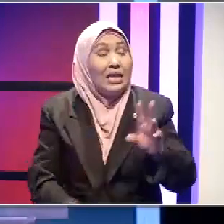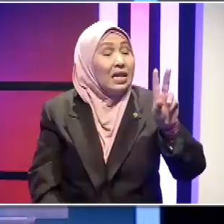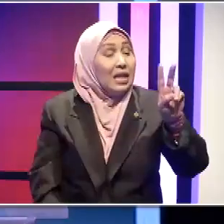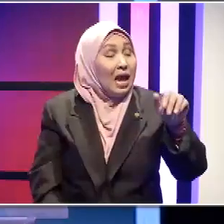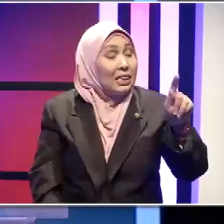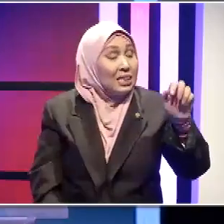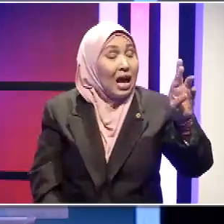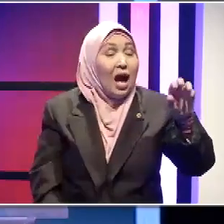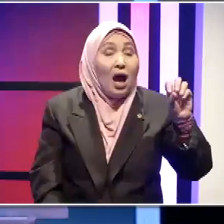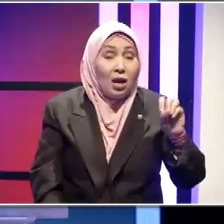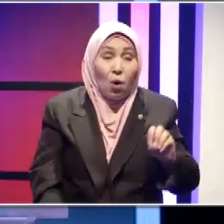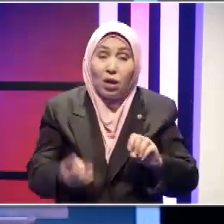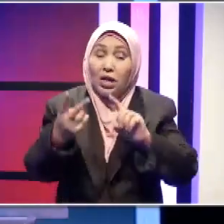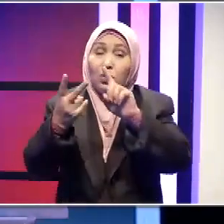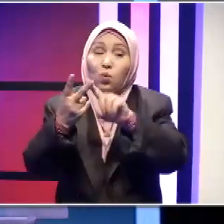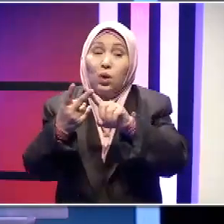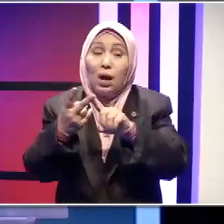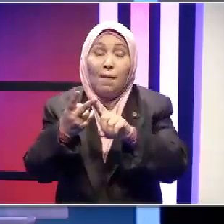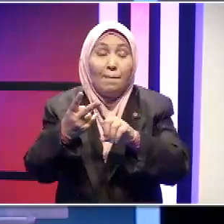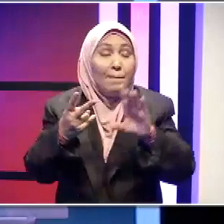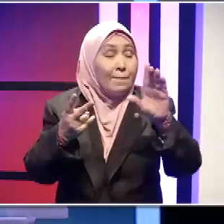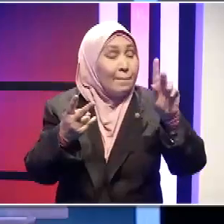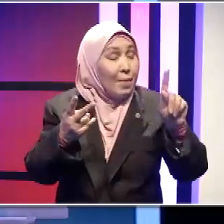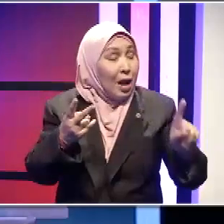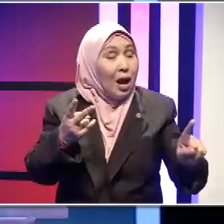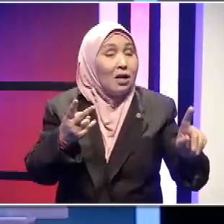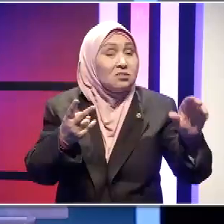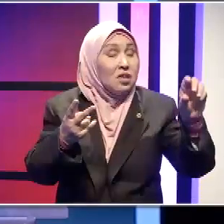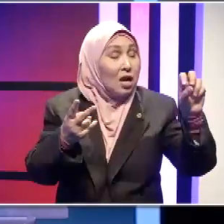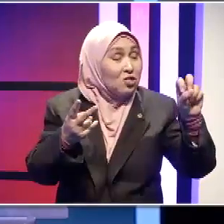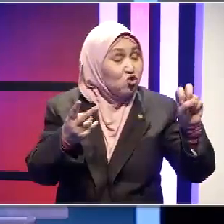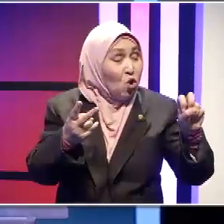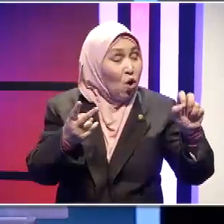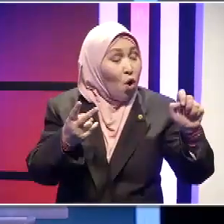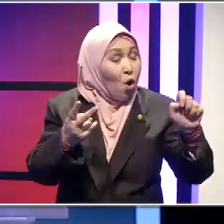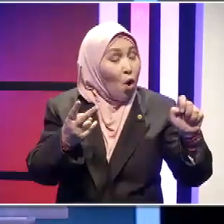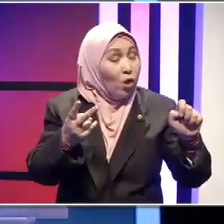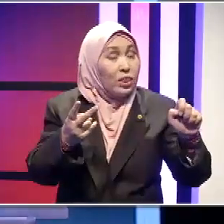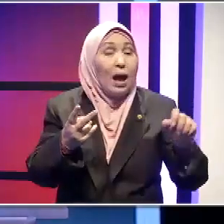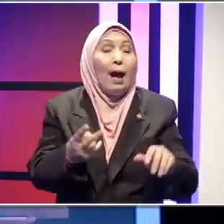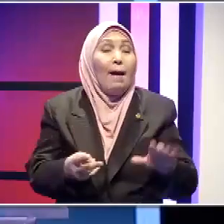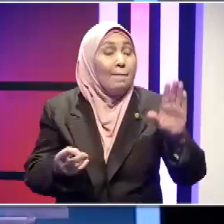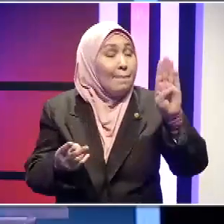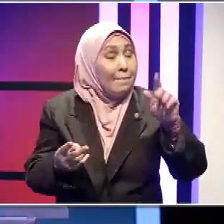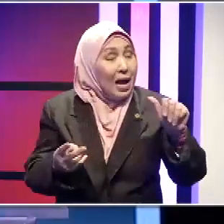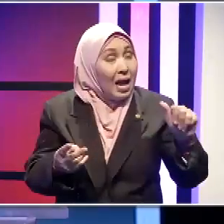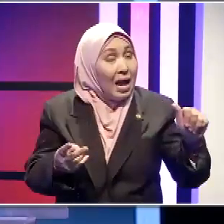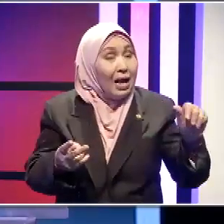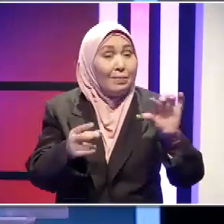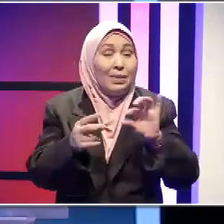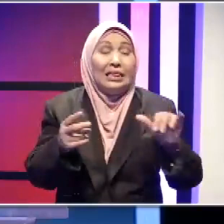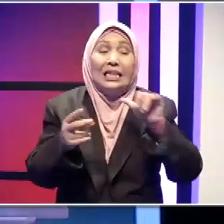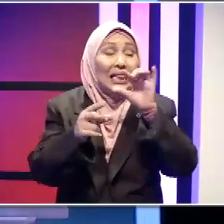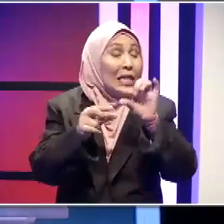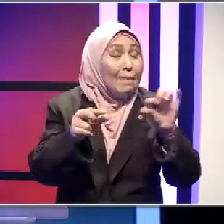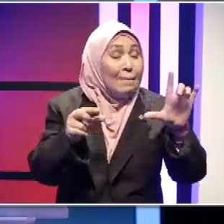satu yang kedua badengan sort by Hai bau FU dan lembut di ringan badeta